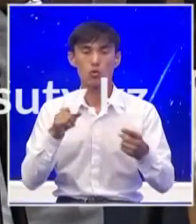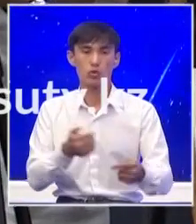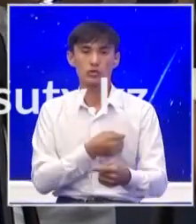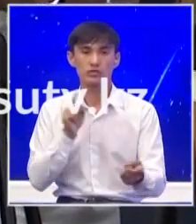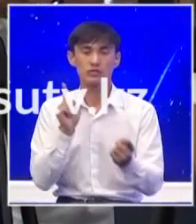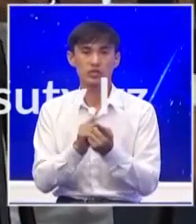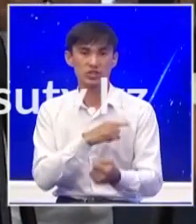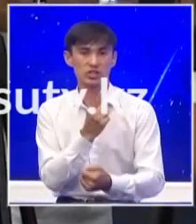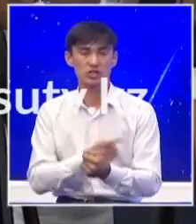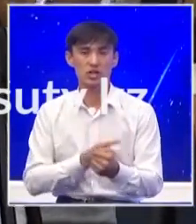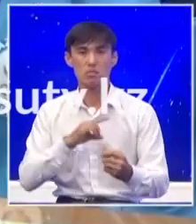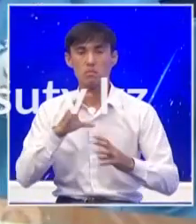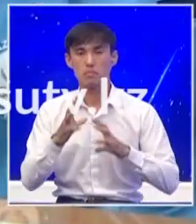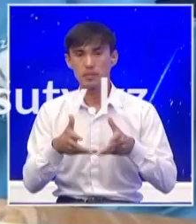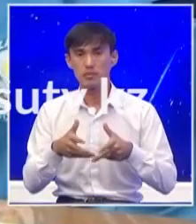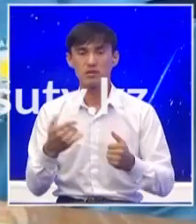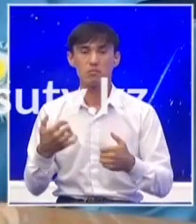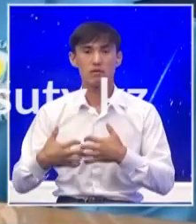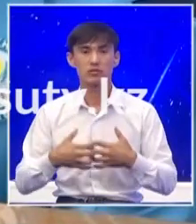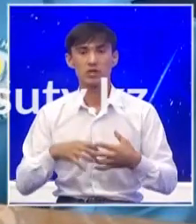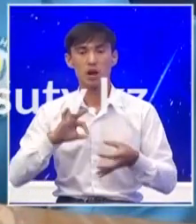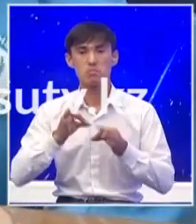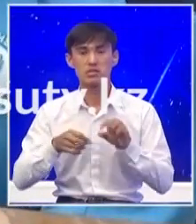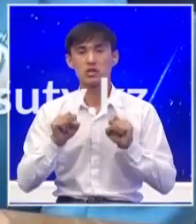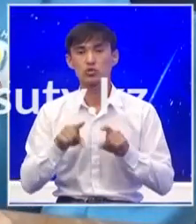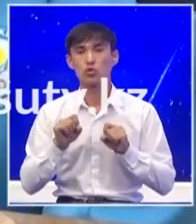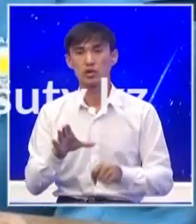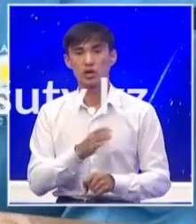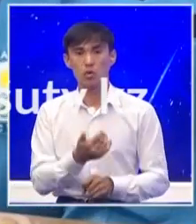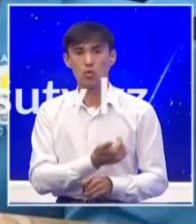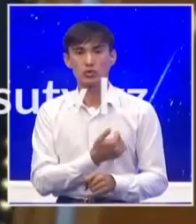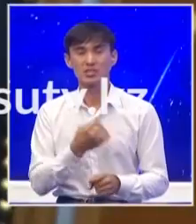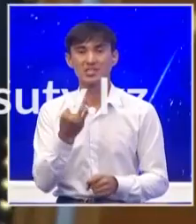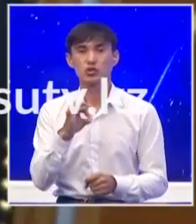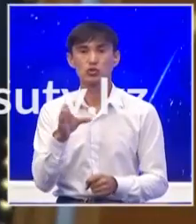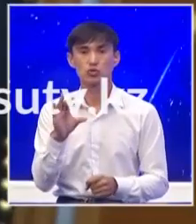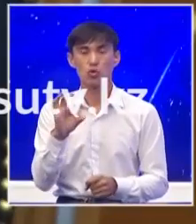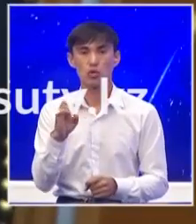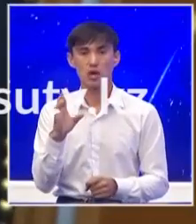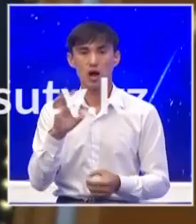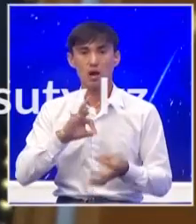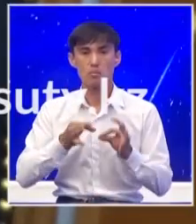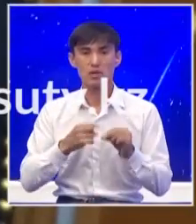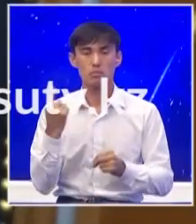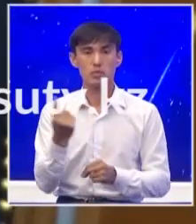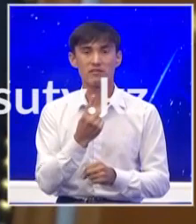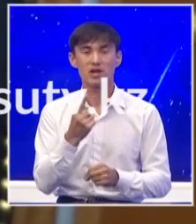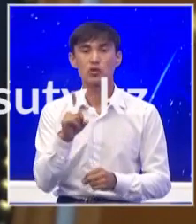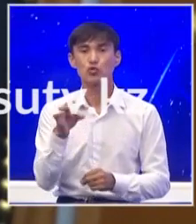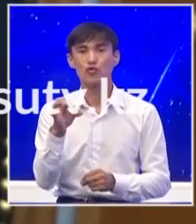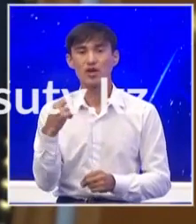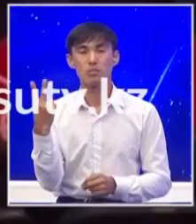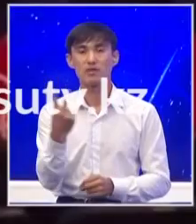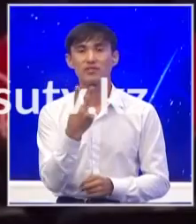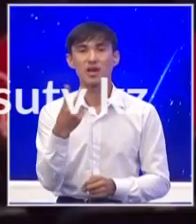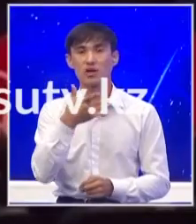на помосте с сильными атлетами и побороться за олимпийское золото. Если у Игоря Сона эта Олимпиада была дебютом, то для Зульфии